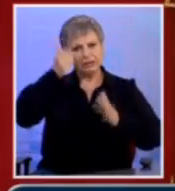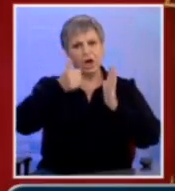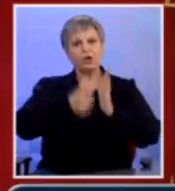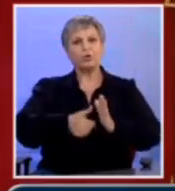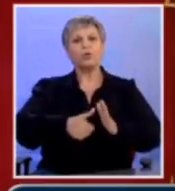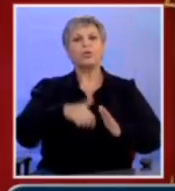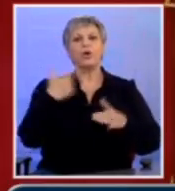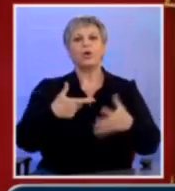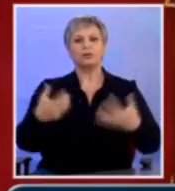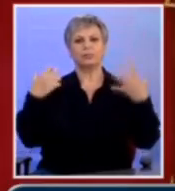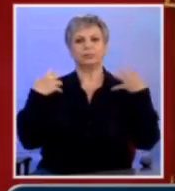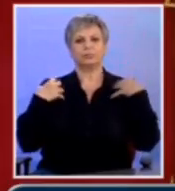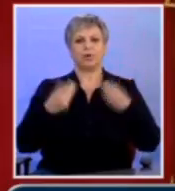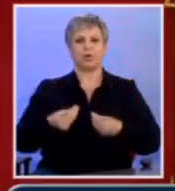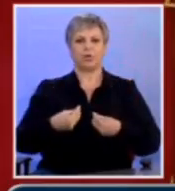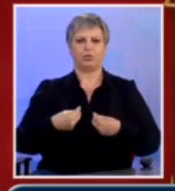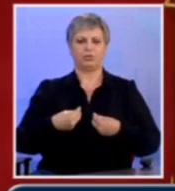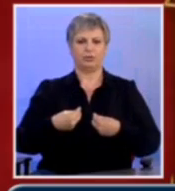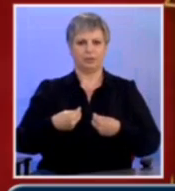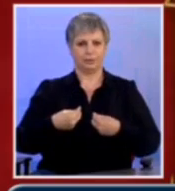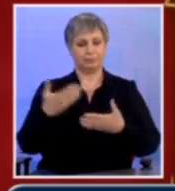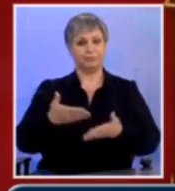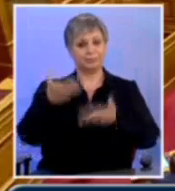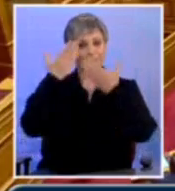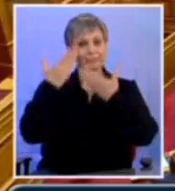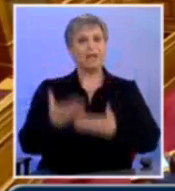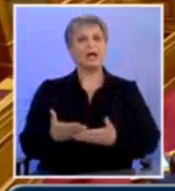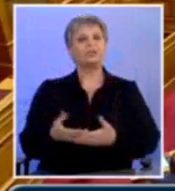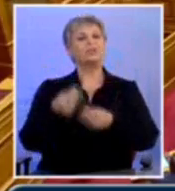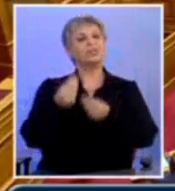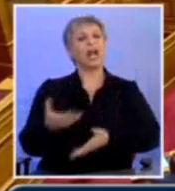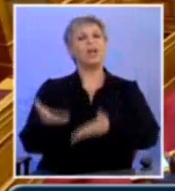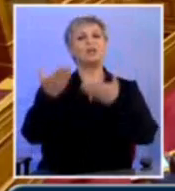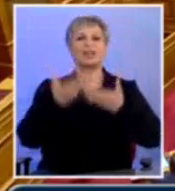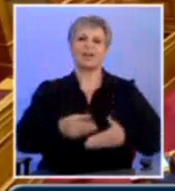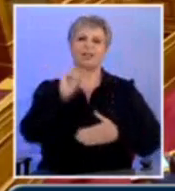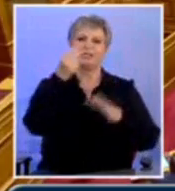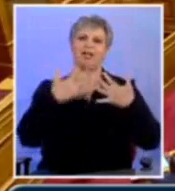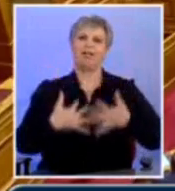θα εκπληρώνω ευσυνείδητα τα καθήκοντά μου. Άξιος κύριε συνάδελφε, καλώς ήρθατε στη Βουλή.